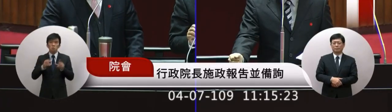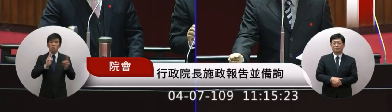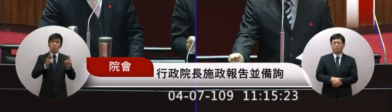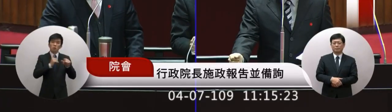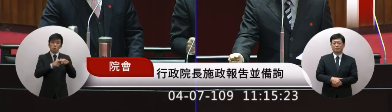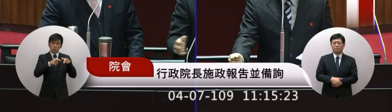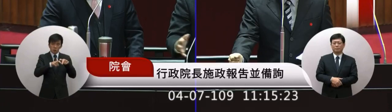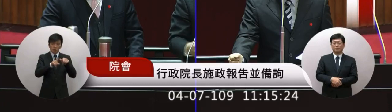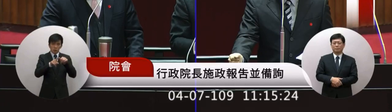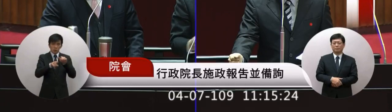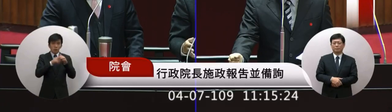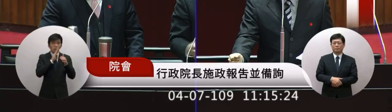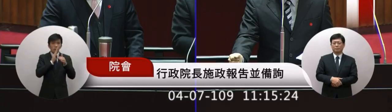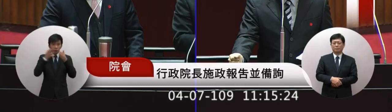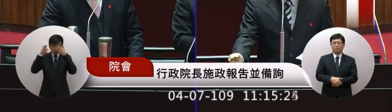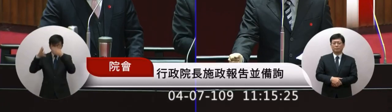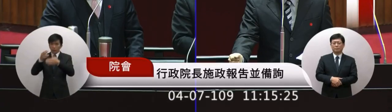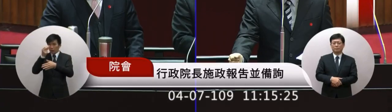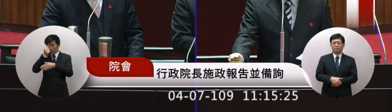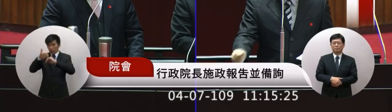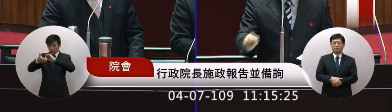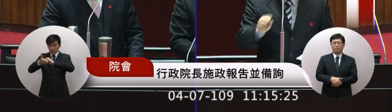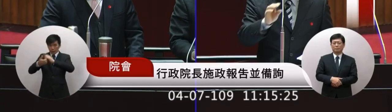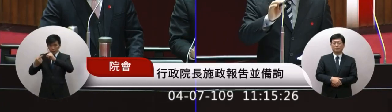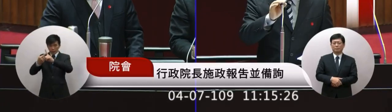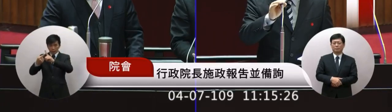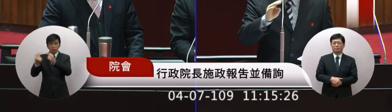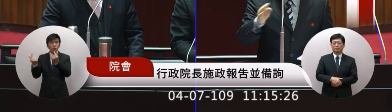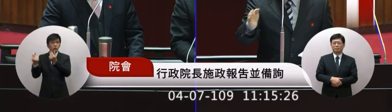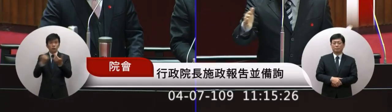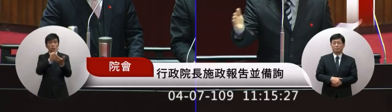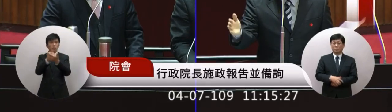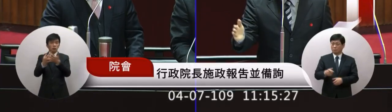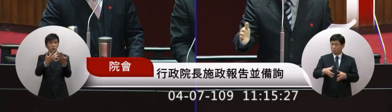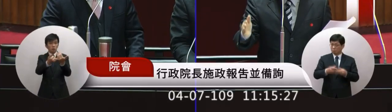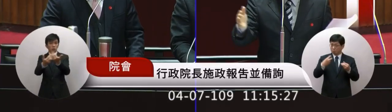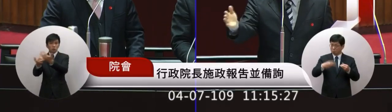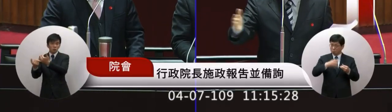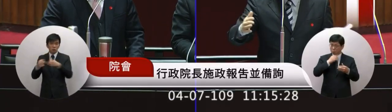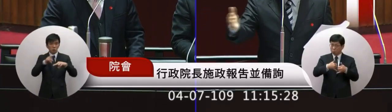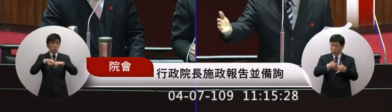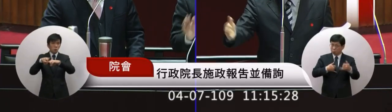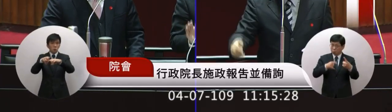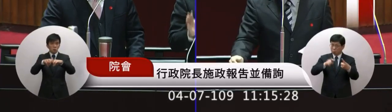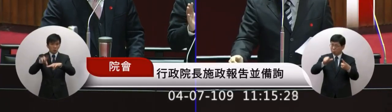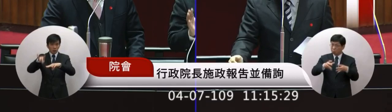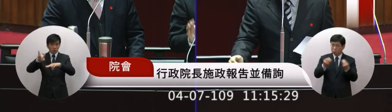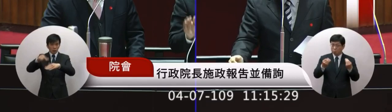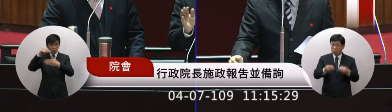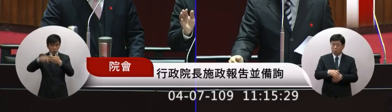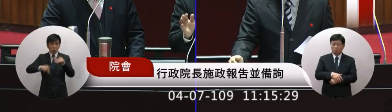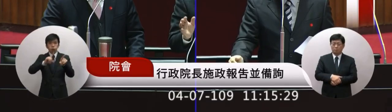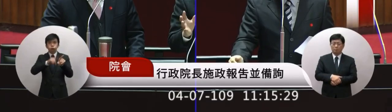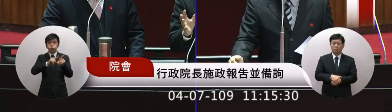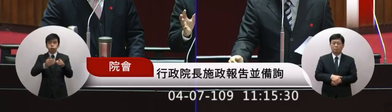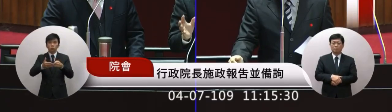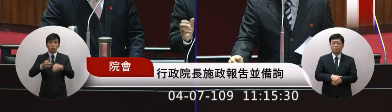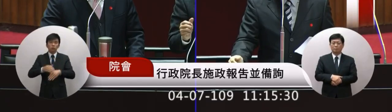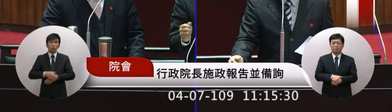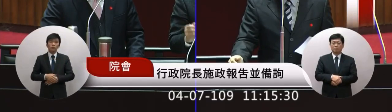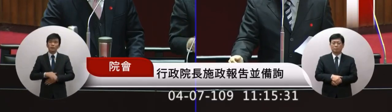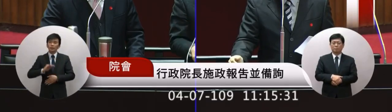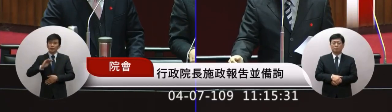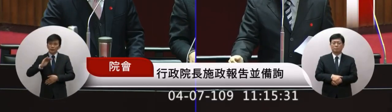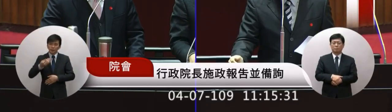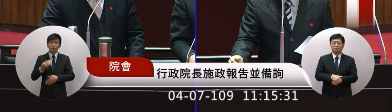定人的聚集齁，因为所有的考生坐在哪里啊，其实都是有标准的名 册，所以就不需要维持1.5公尺的距离吗？ 怎么样的去达到